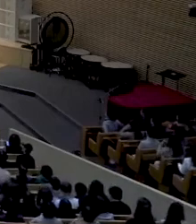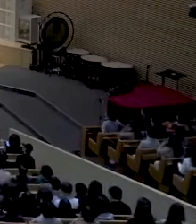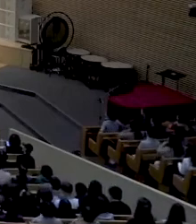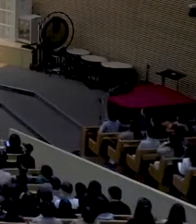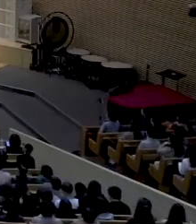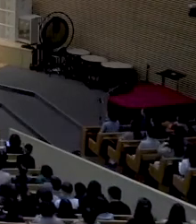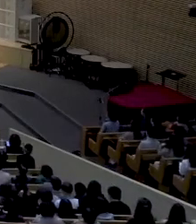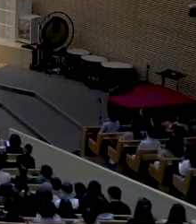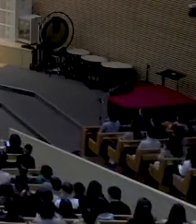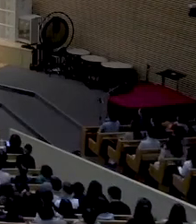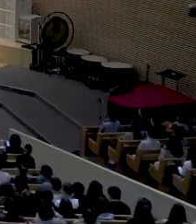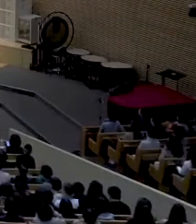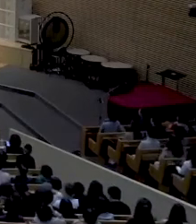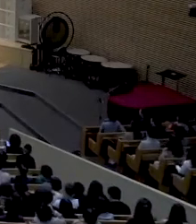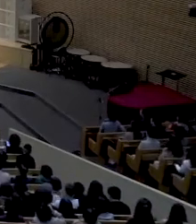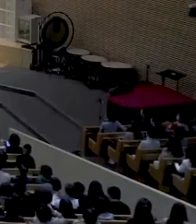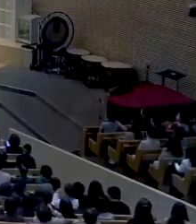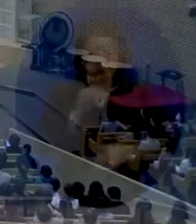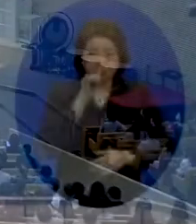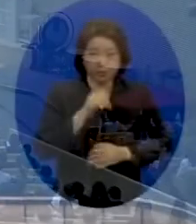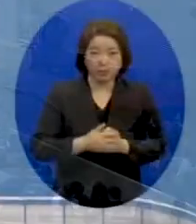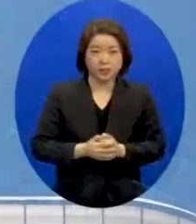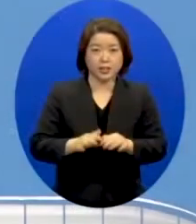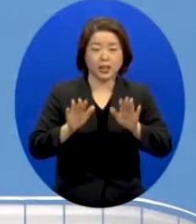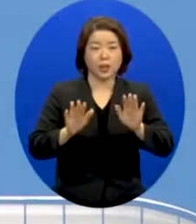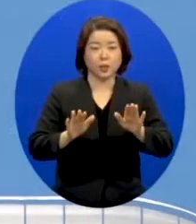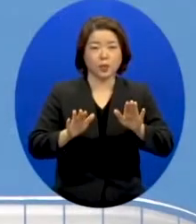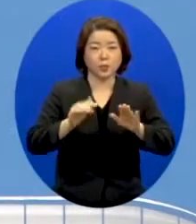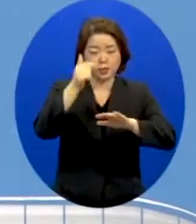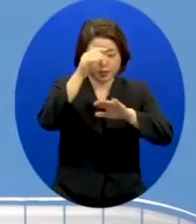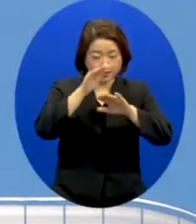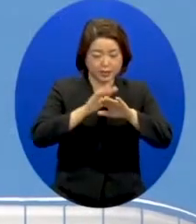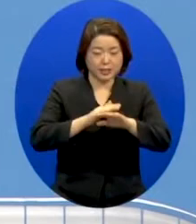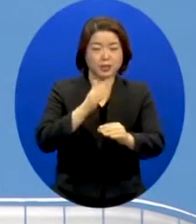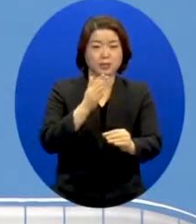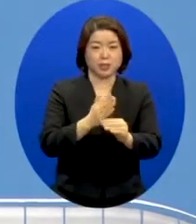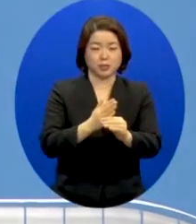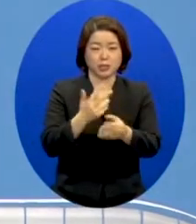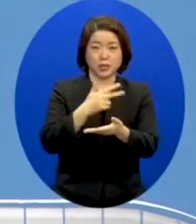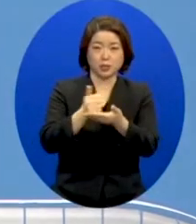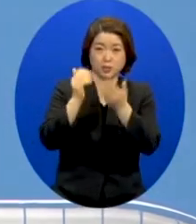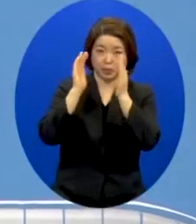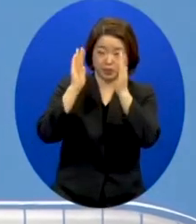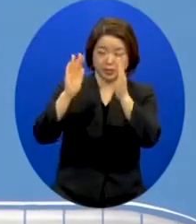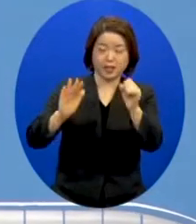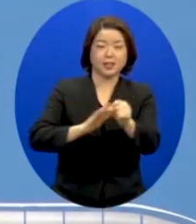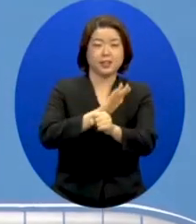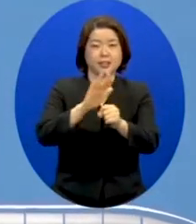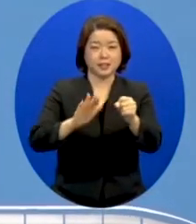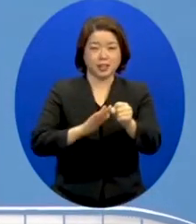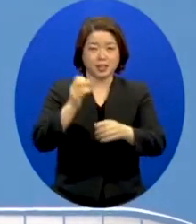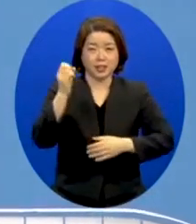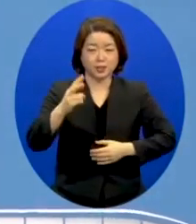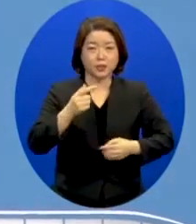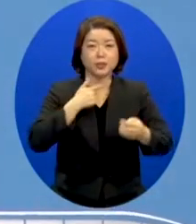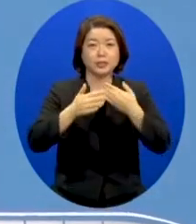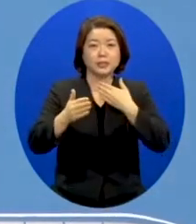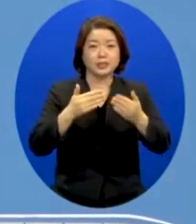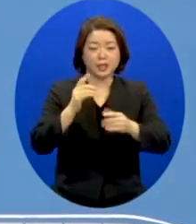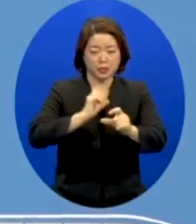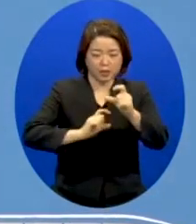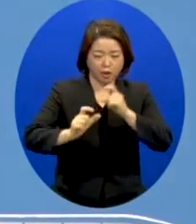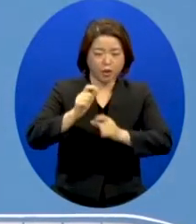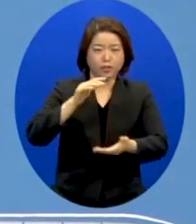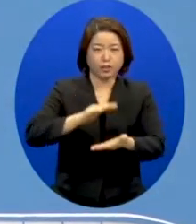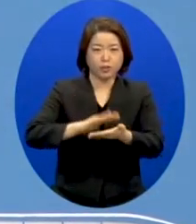날씨가 학교에 추워졌는데 오늘 예배 중에 주님을 향한 사랑과 또 주님을 체험하는 것은 더 뜨거워 지식의 되기를